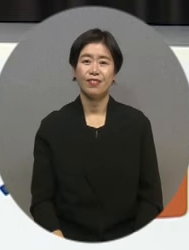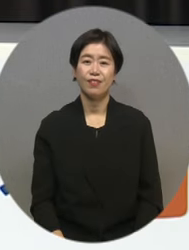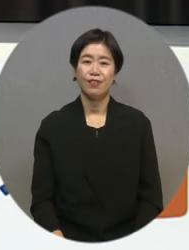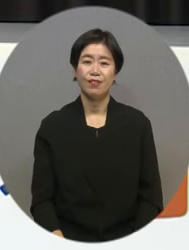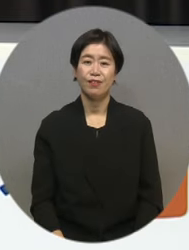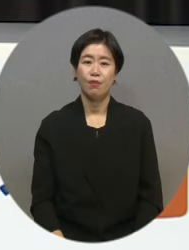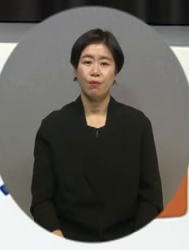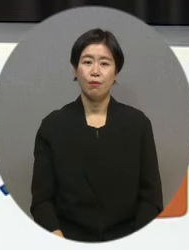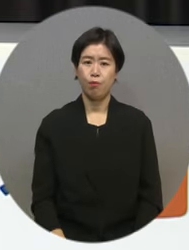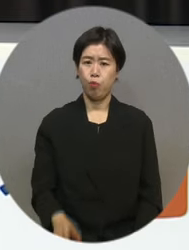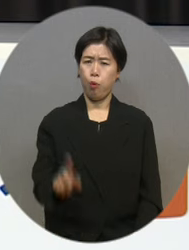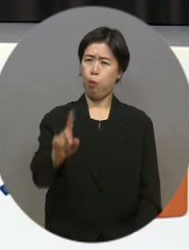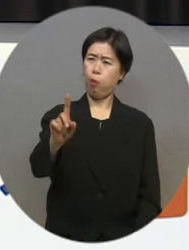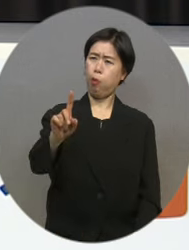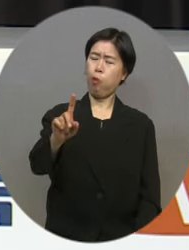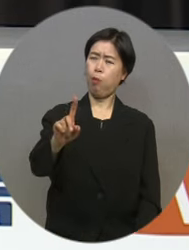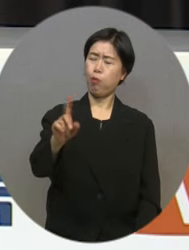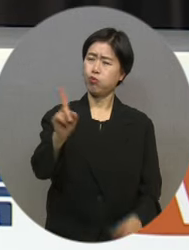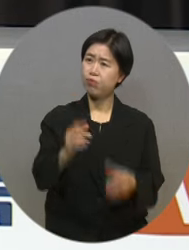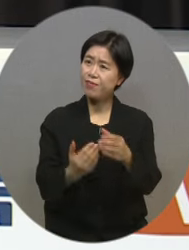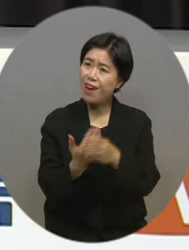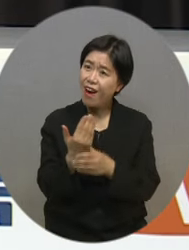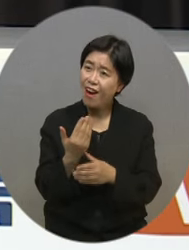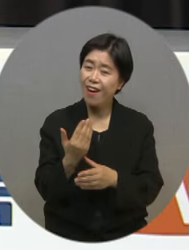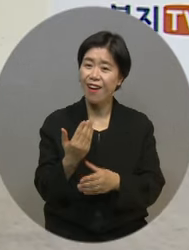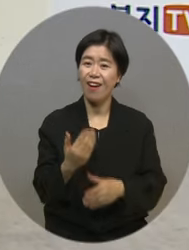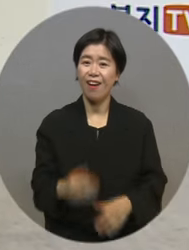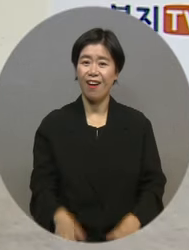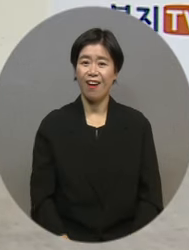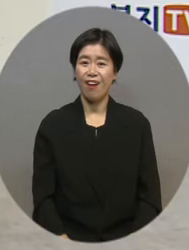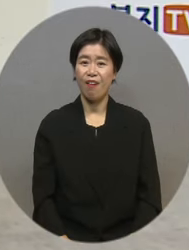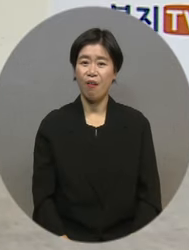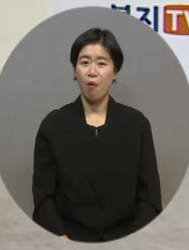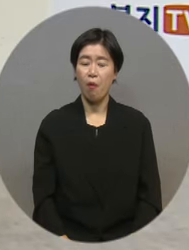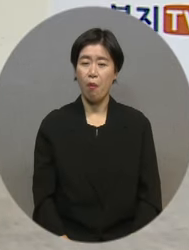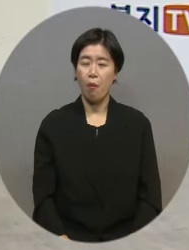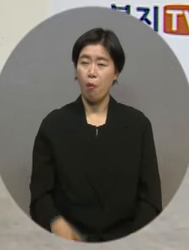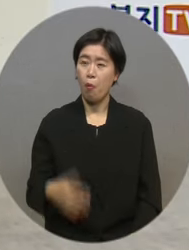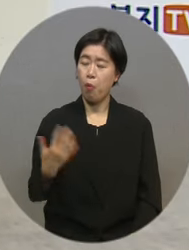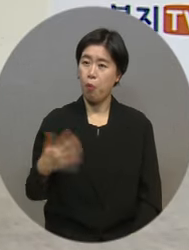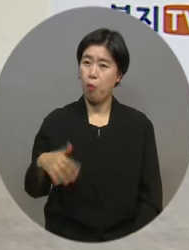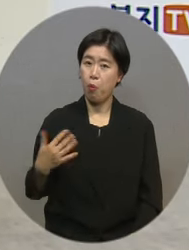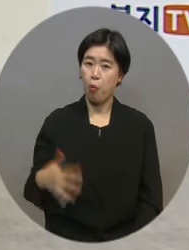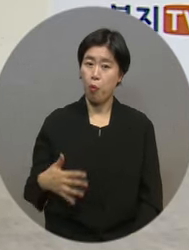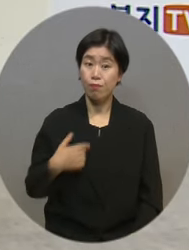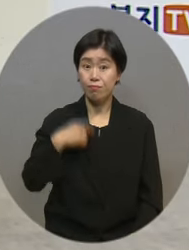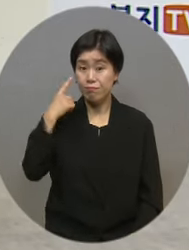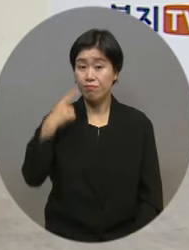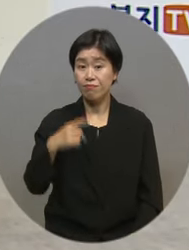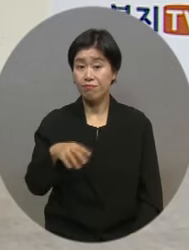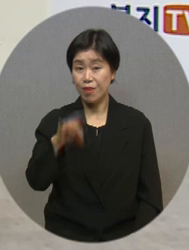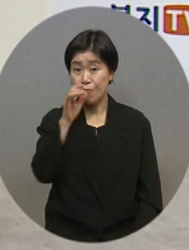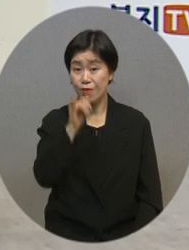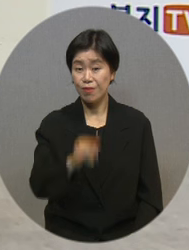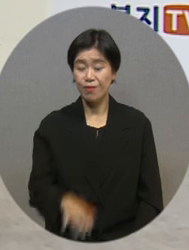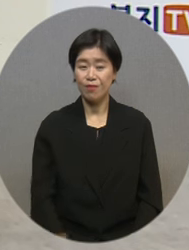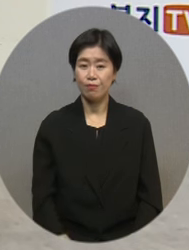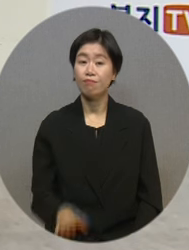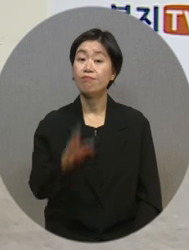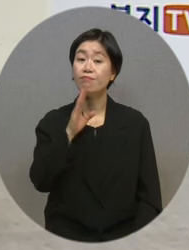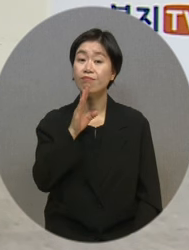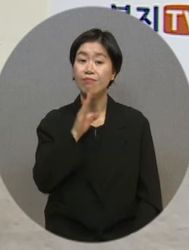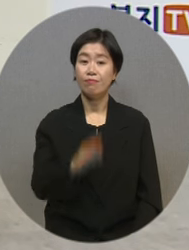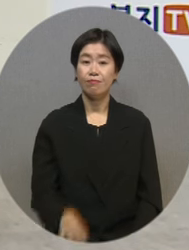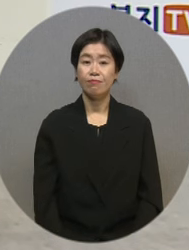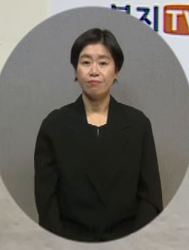이게 무엇이다냐, 왜뭔 멋있대. 일이다냐, 뭐 이런 일도 있는 같네. 그런 생각이 그러고는, 확 처음에 네, 처음 드셨구나.